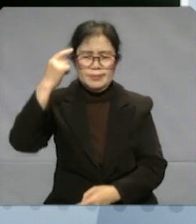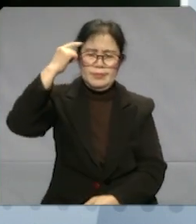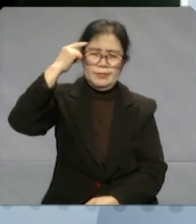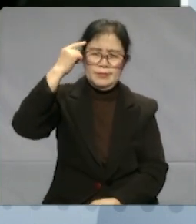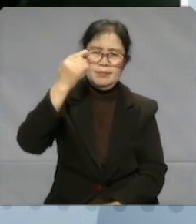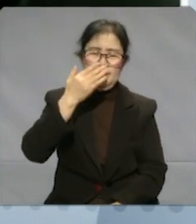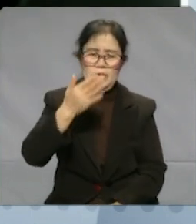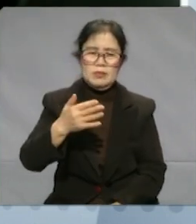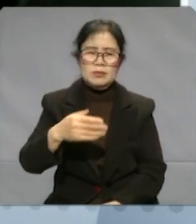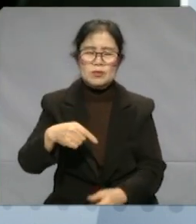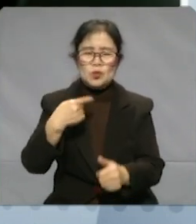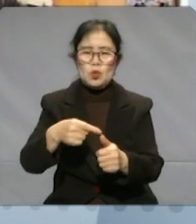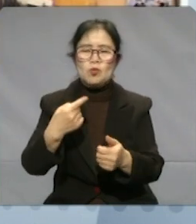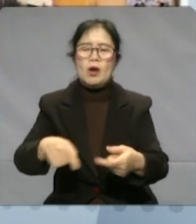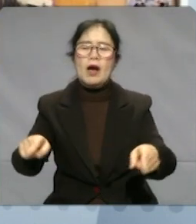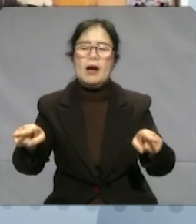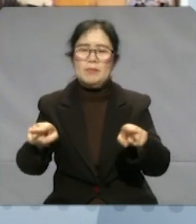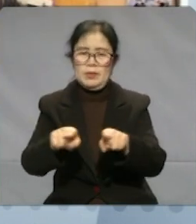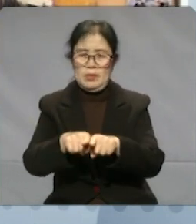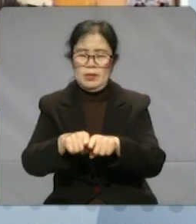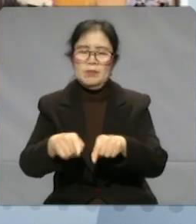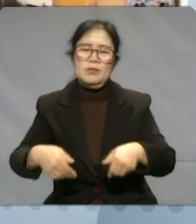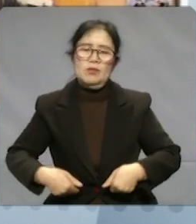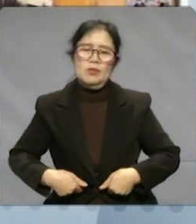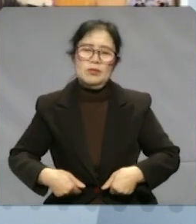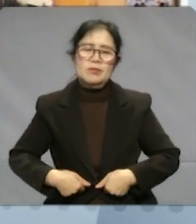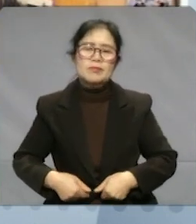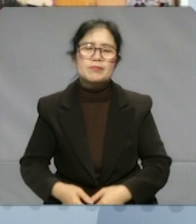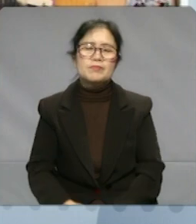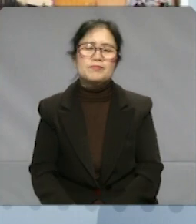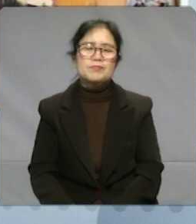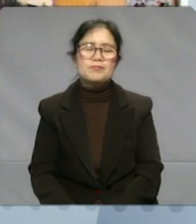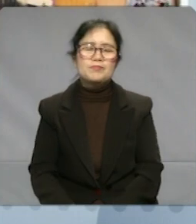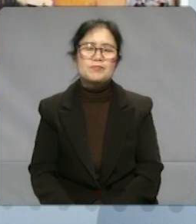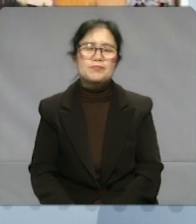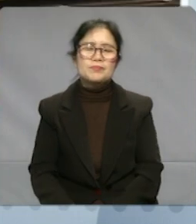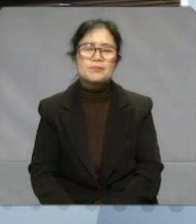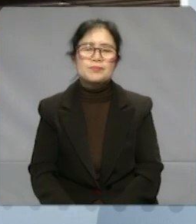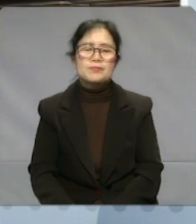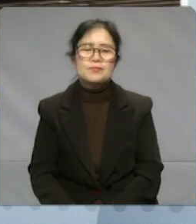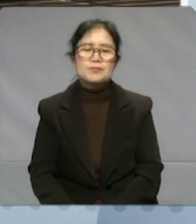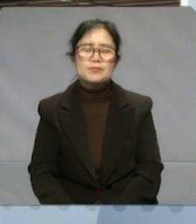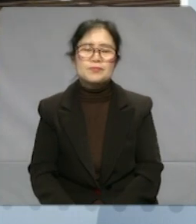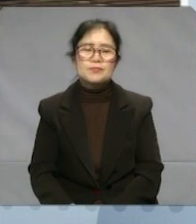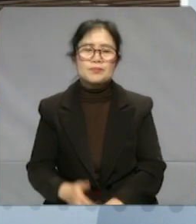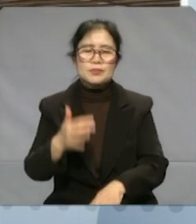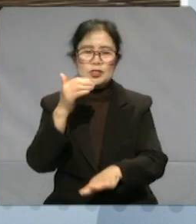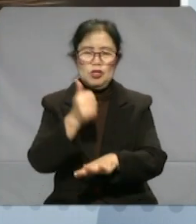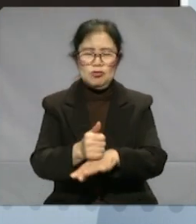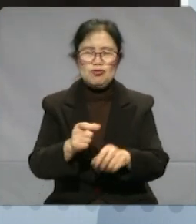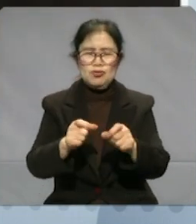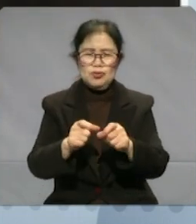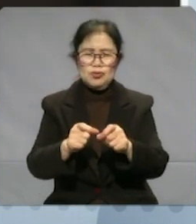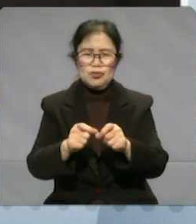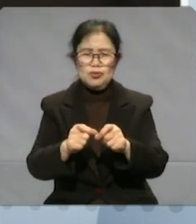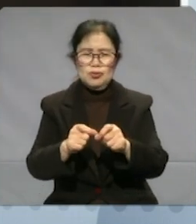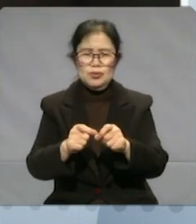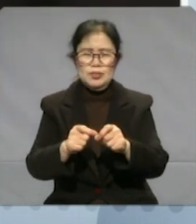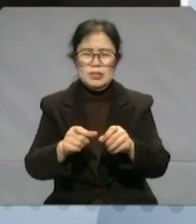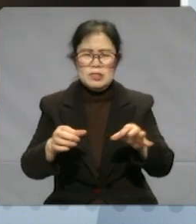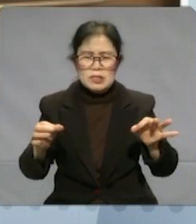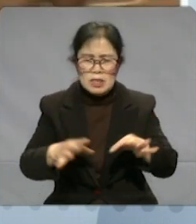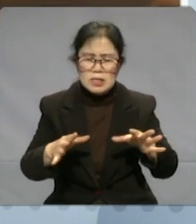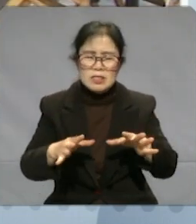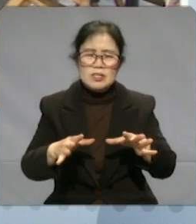있는 교육도 병행할 필요가 있다라고 생각이 듭니다. 결국은 어떤 단기적이고 일시적인 지원